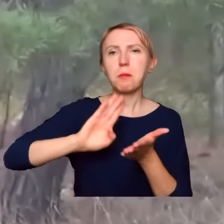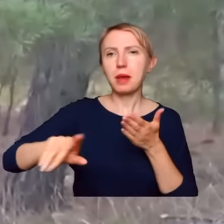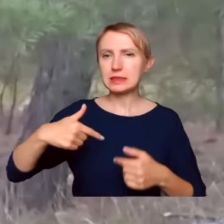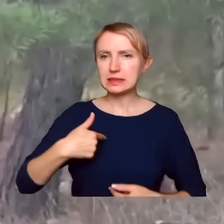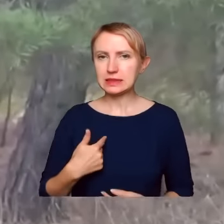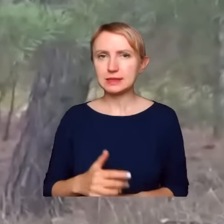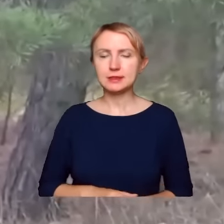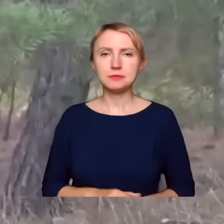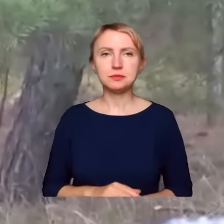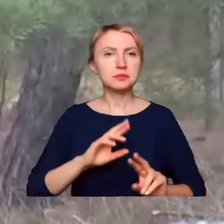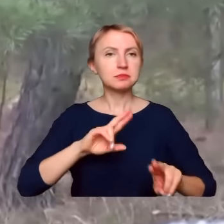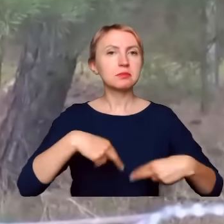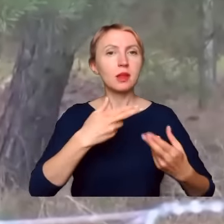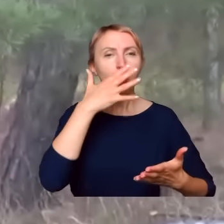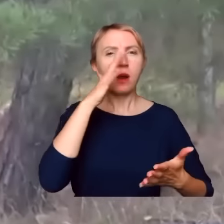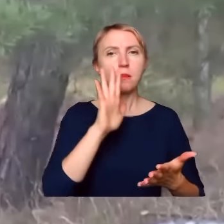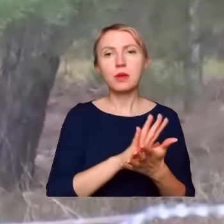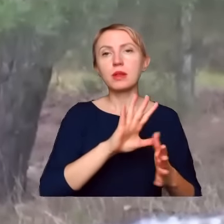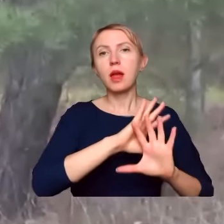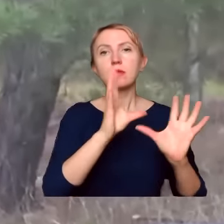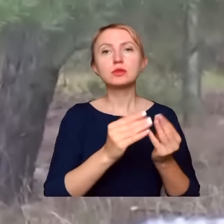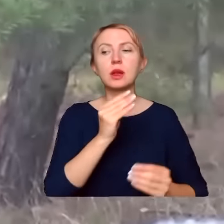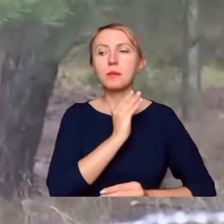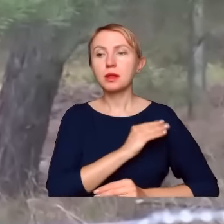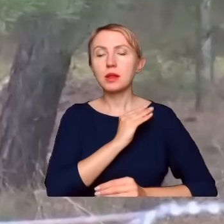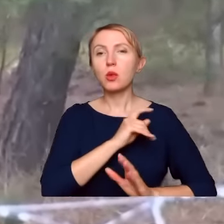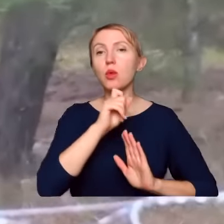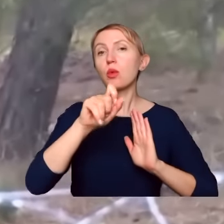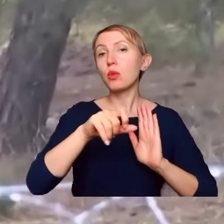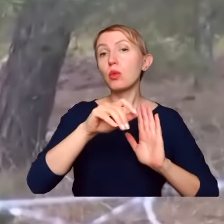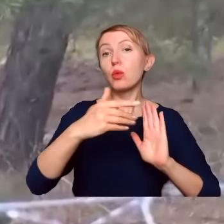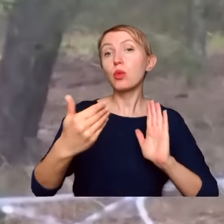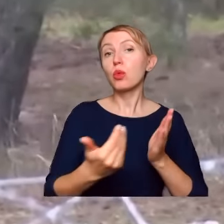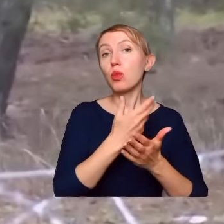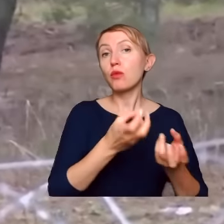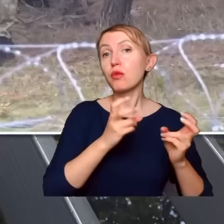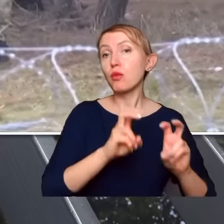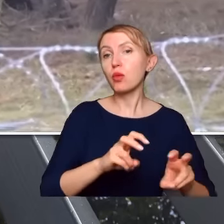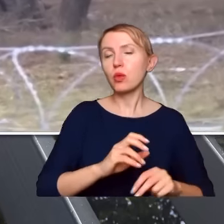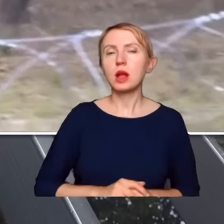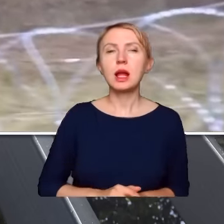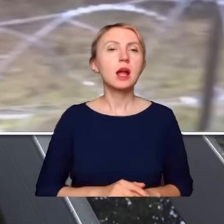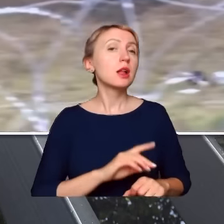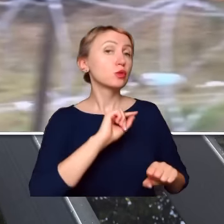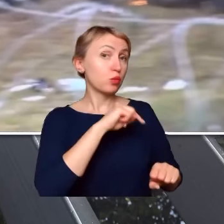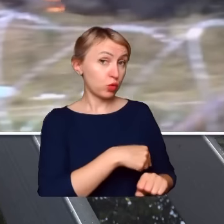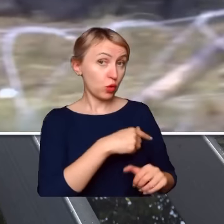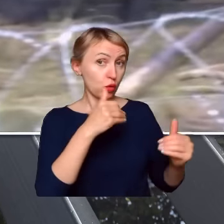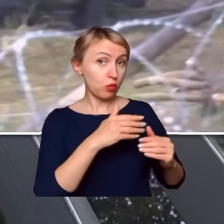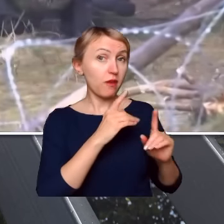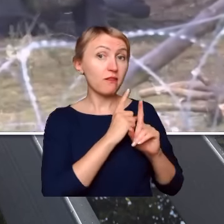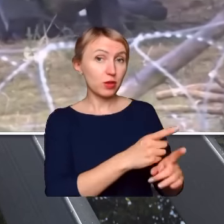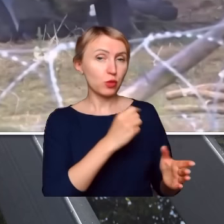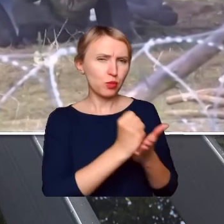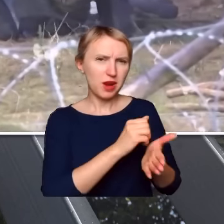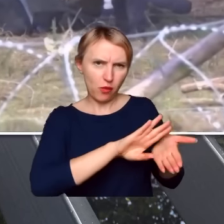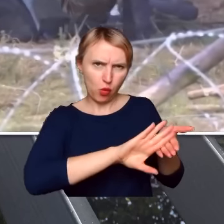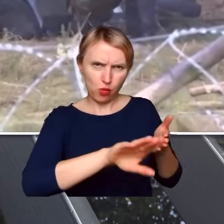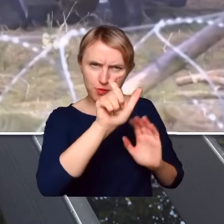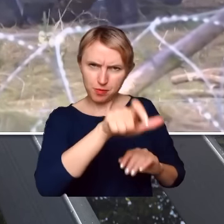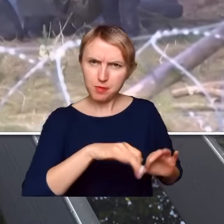powierzając opiniowanie wszystkich materiałów, które wpływają nowo powołane. A czy prokurator Korneluk mógł zgodnie z prawem pana odsunąć?